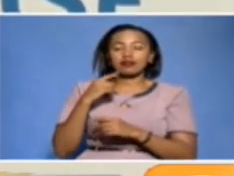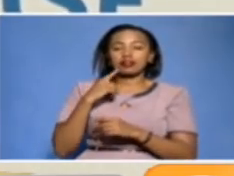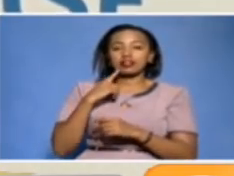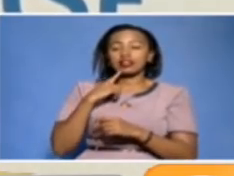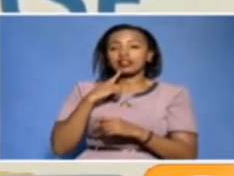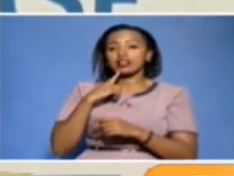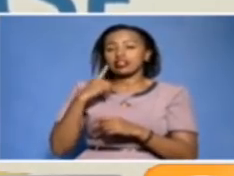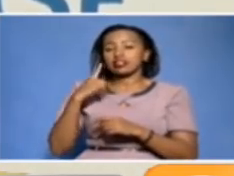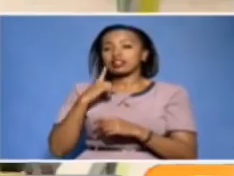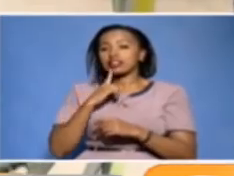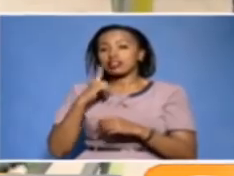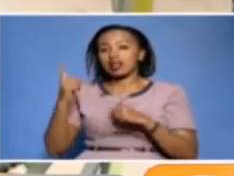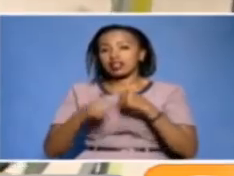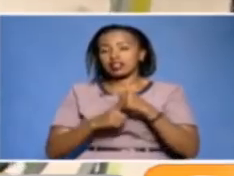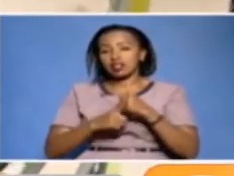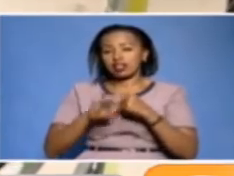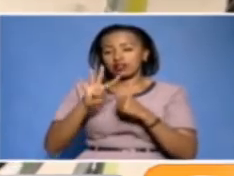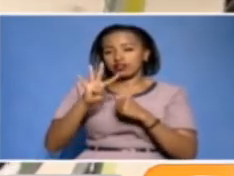kote ulimwenguni.